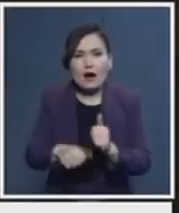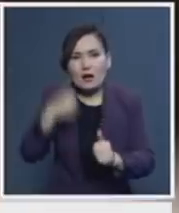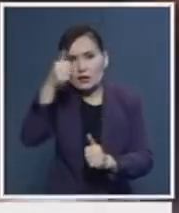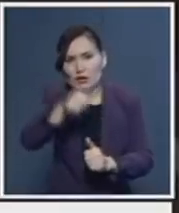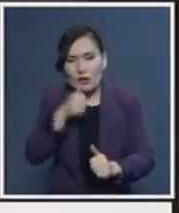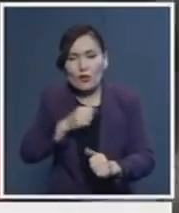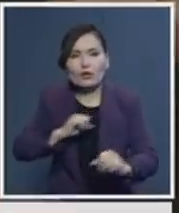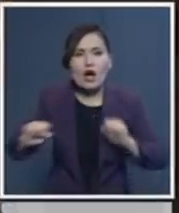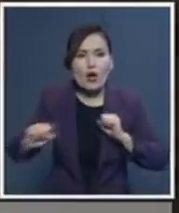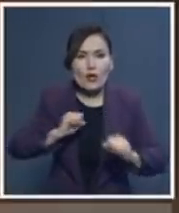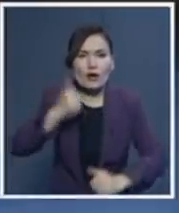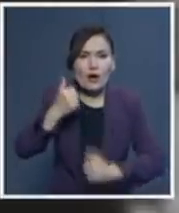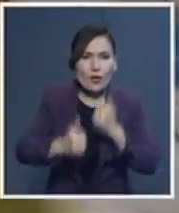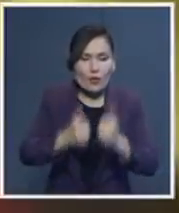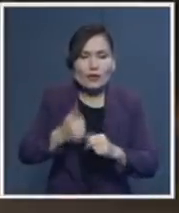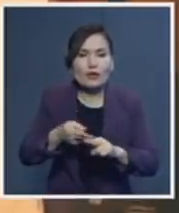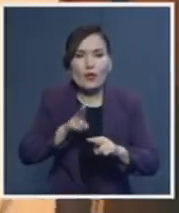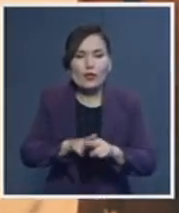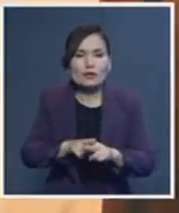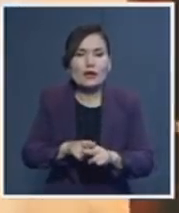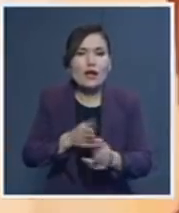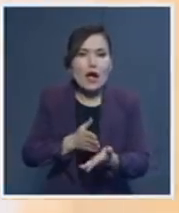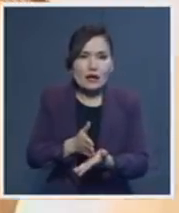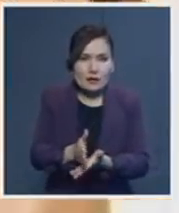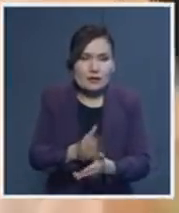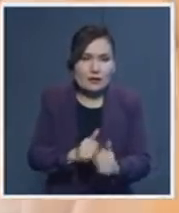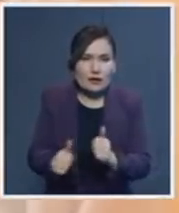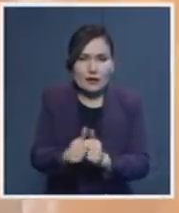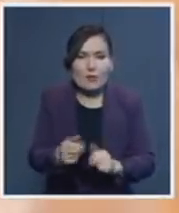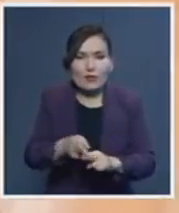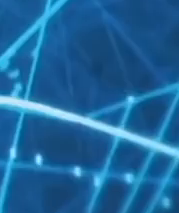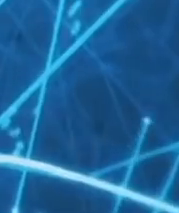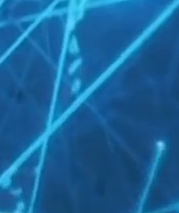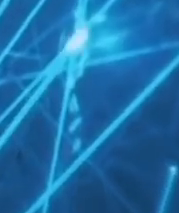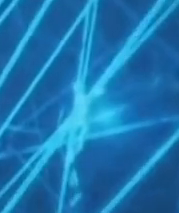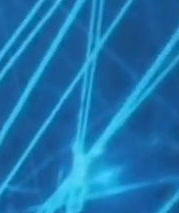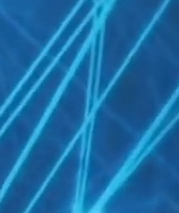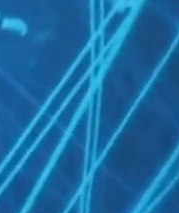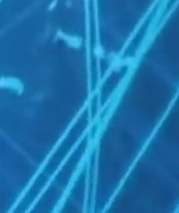болады деген ырыммен ғибадатханаға елден бұрын барып дұға қылуға тырысқан.